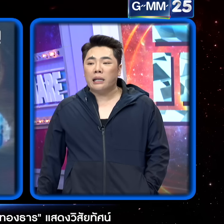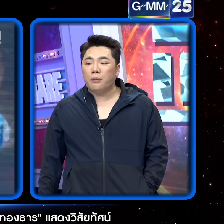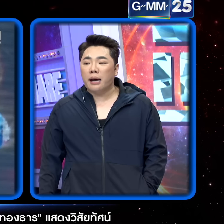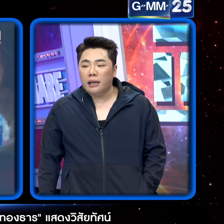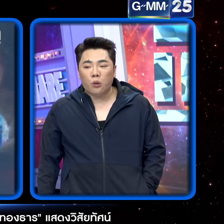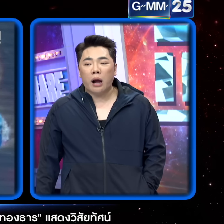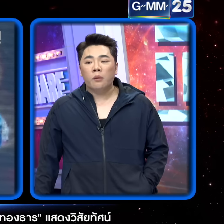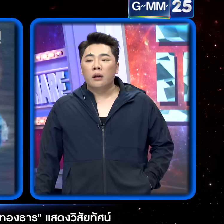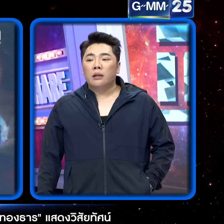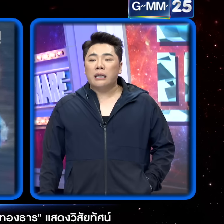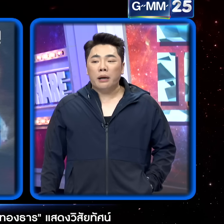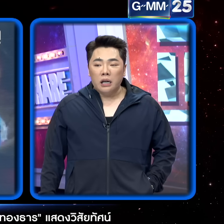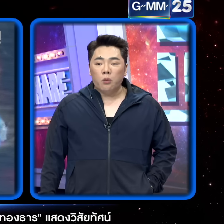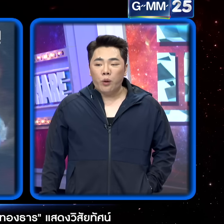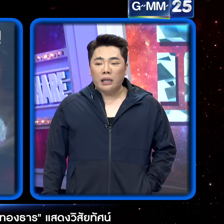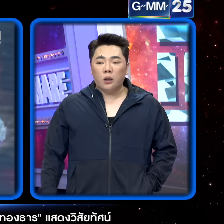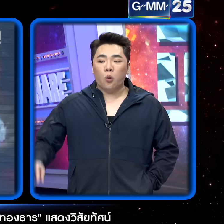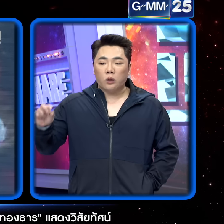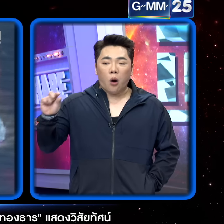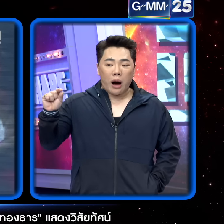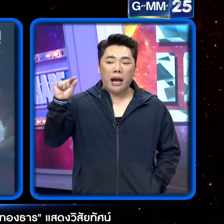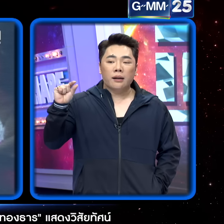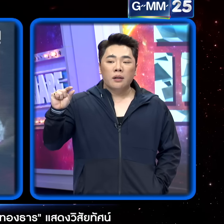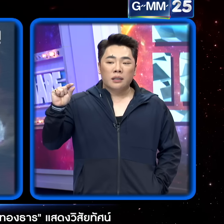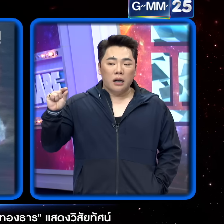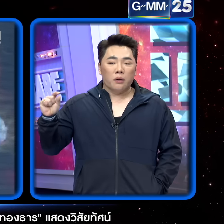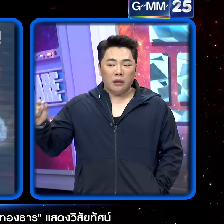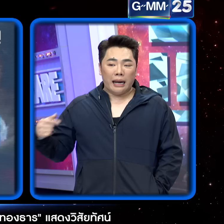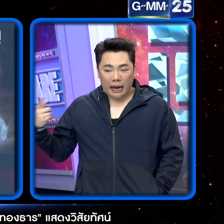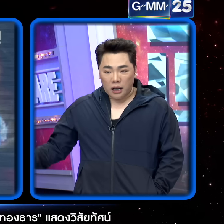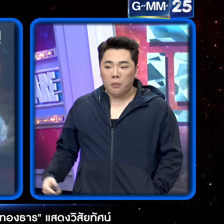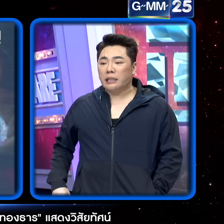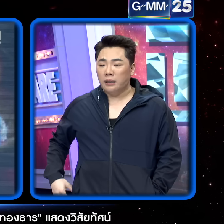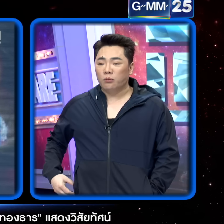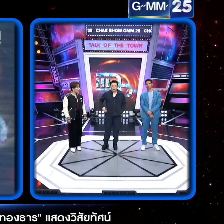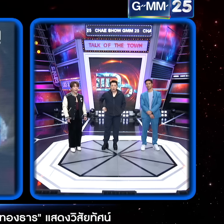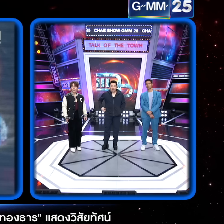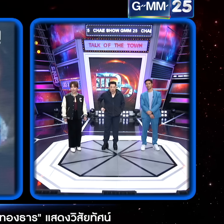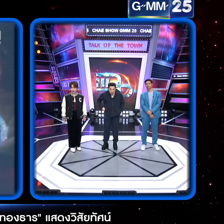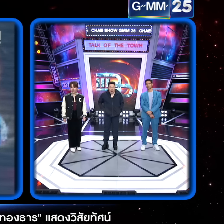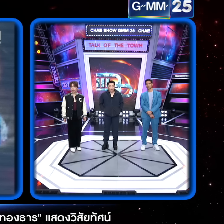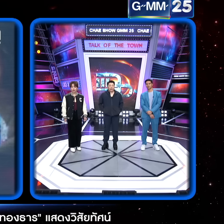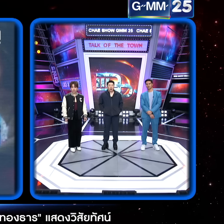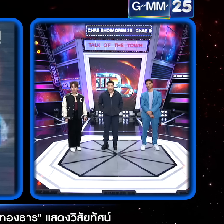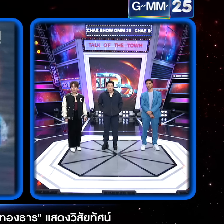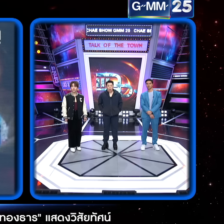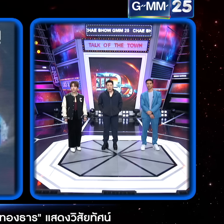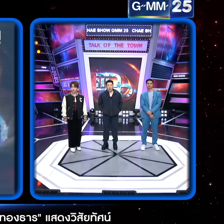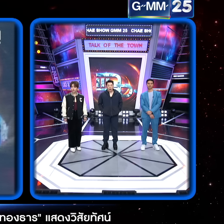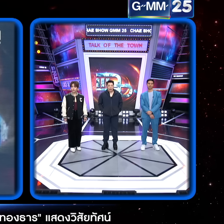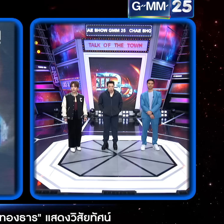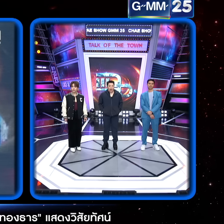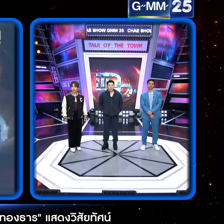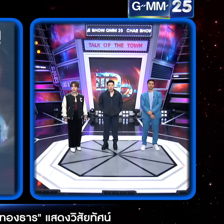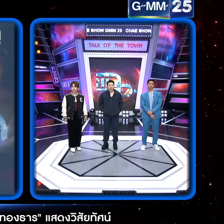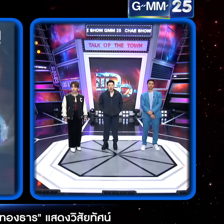ประสบการณ์ที่ไม่เคยคิดว่าจะมายืนบนเวทีถูกต่อว่าซึ่งหลายๆเรื่องก็ไม่จริงแต่ต้องกัดฟันแล้วก็รับรู้ไม่คิด